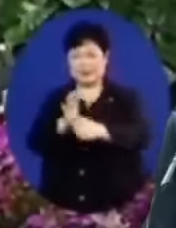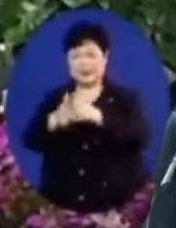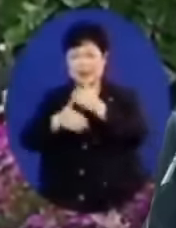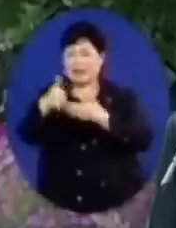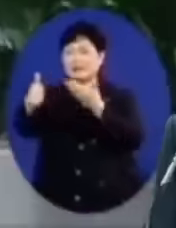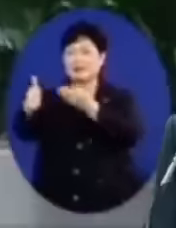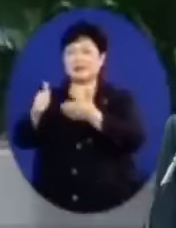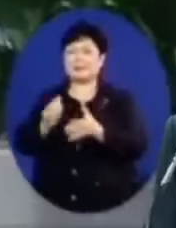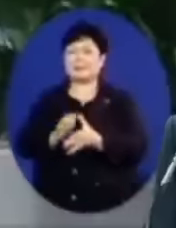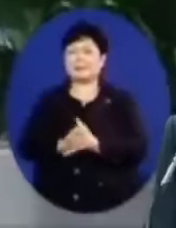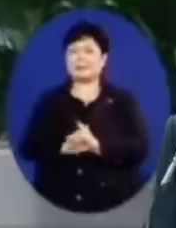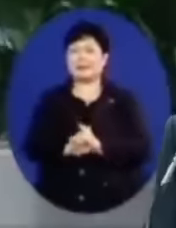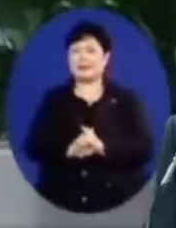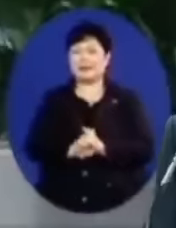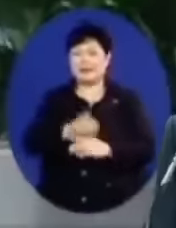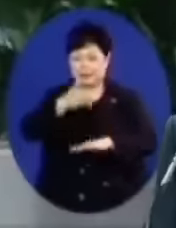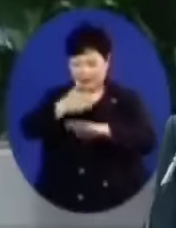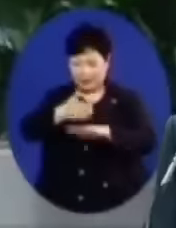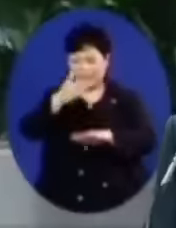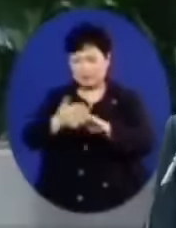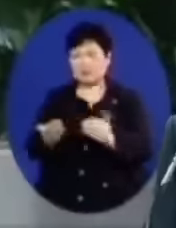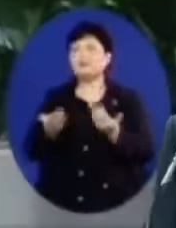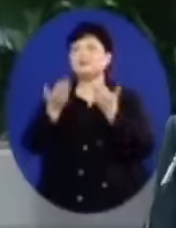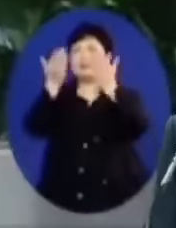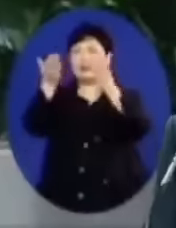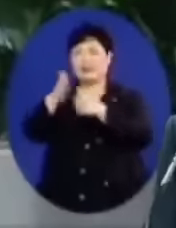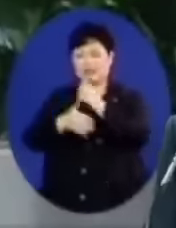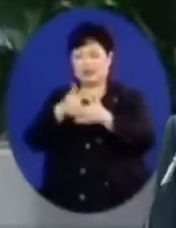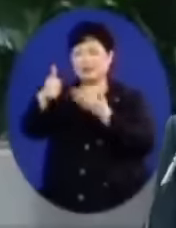하나님께는 감사를 드려야 하나님이